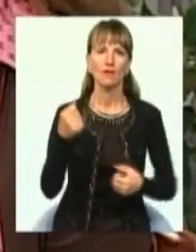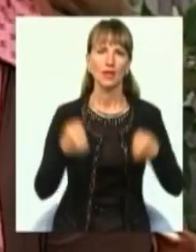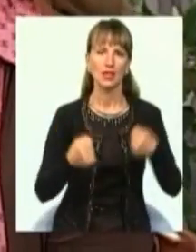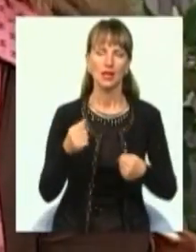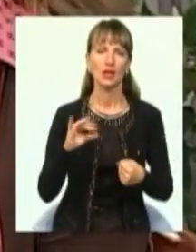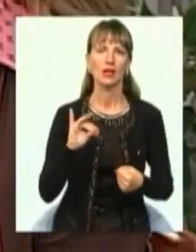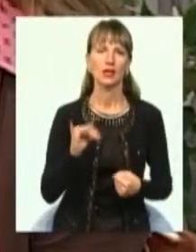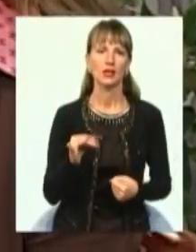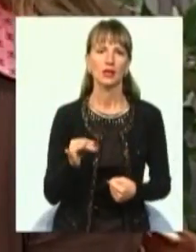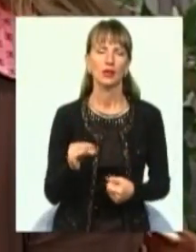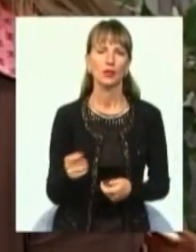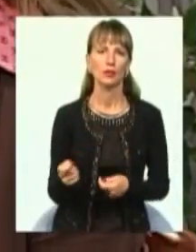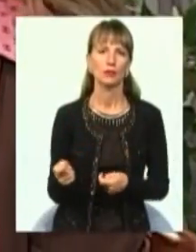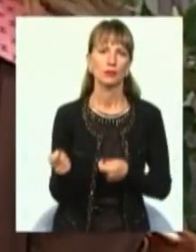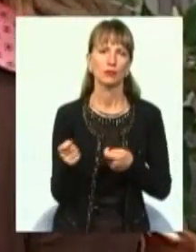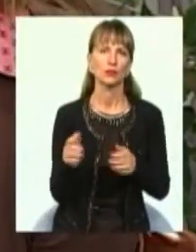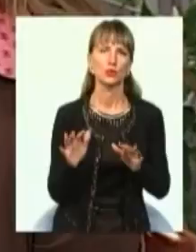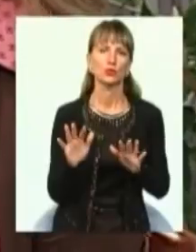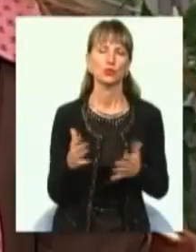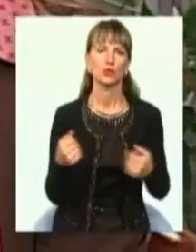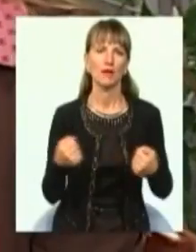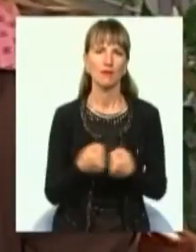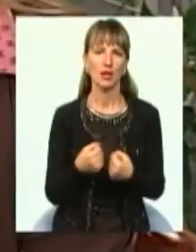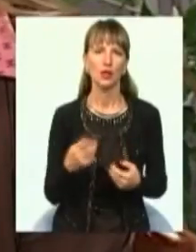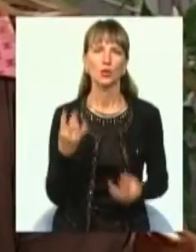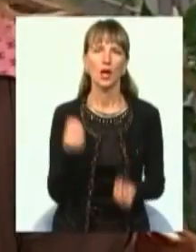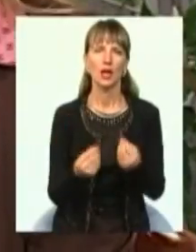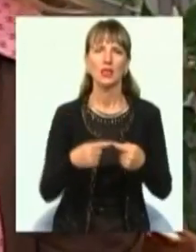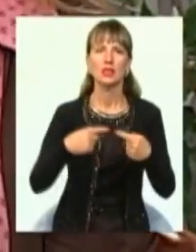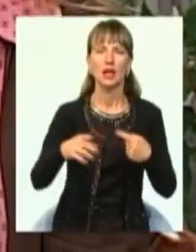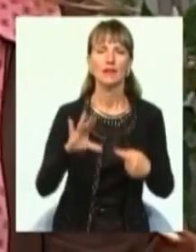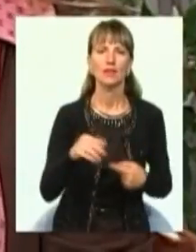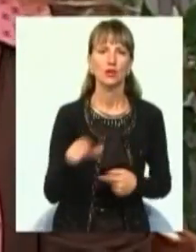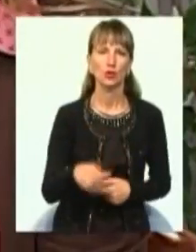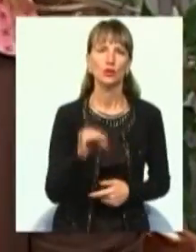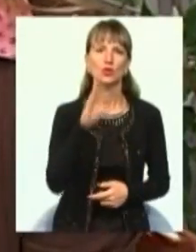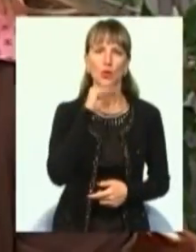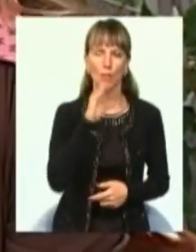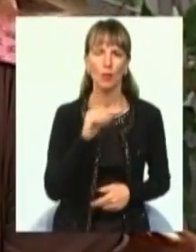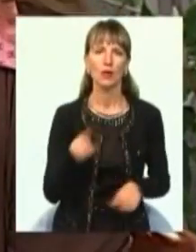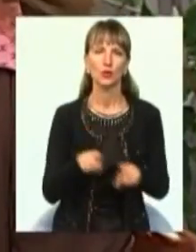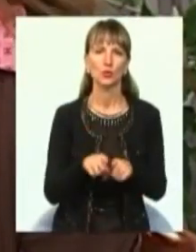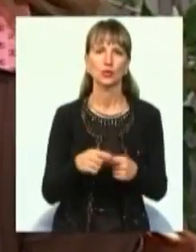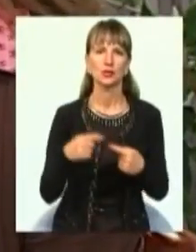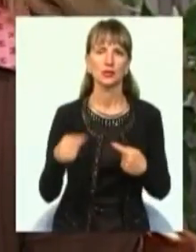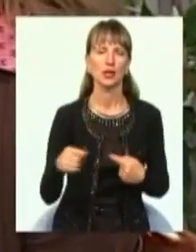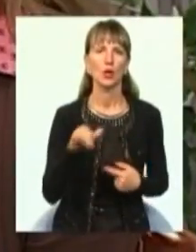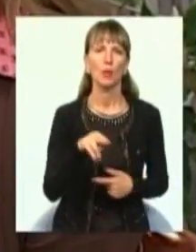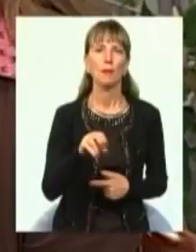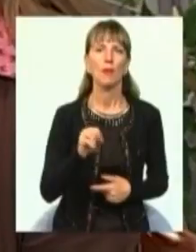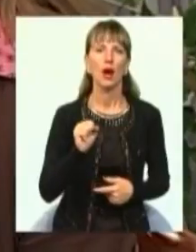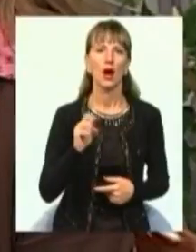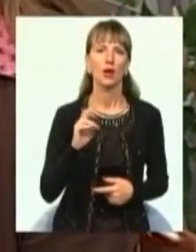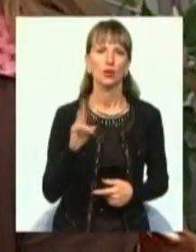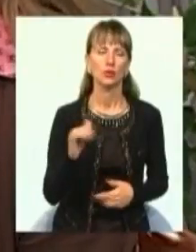так, ну і, власне, спричинити якусь аварію. Тобто грайтеся подалі від дороги, ну і вигулюйте песиків, принаймні, десь у сквері або у